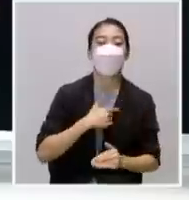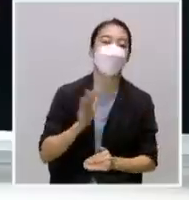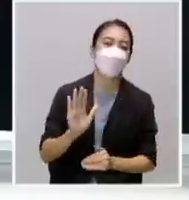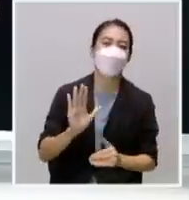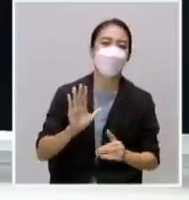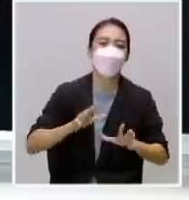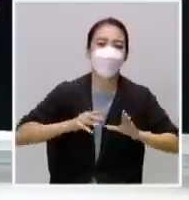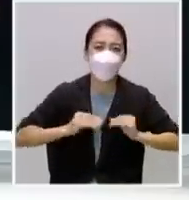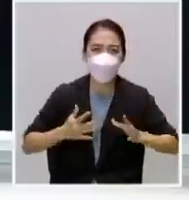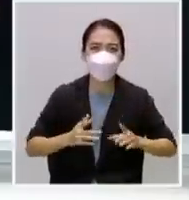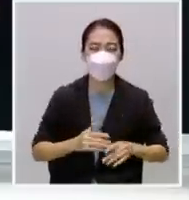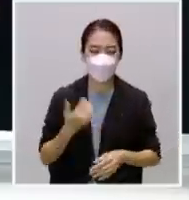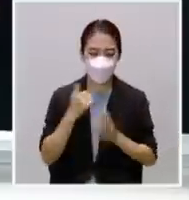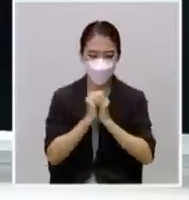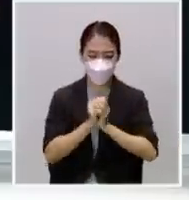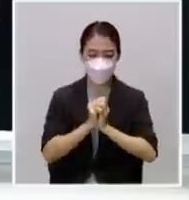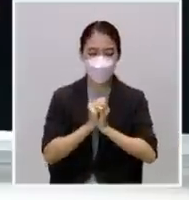ศจีนนั้นงดออกเสียงค่ะ